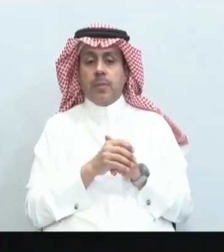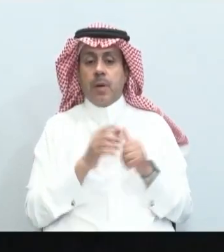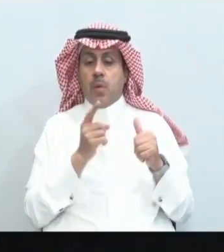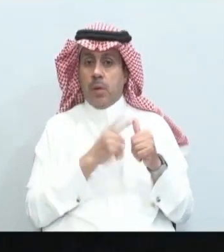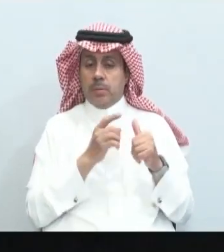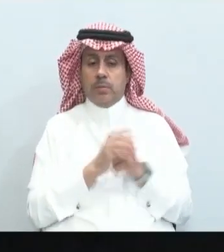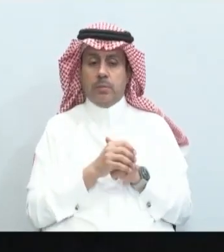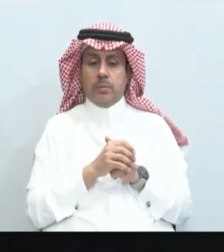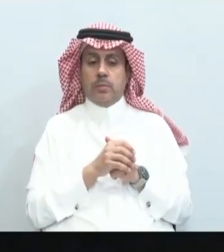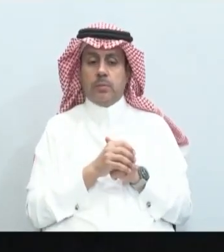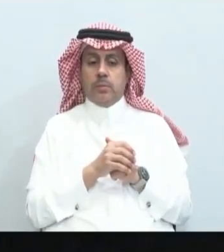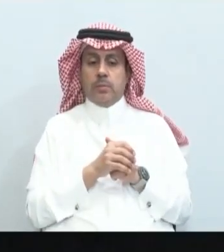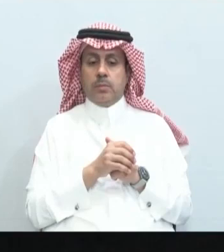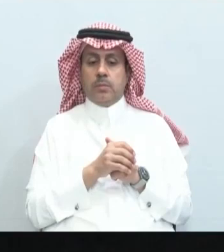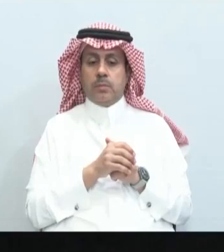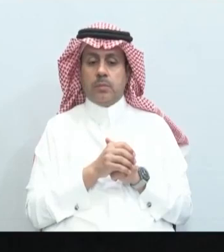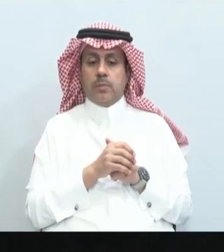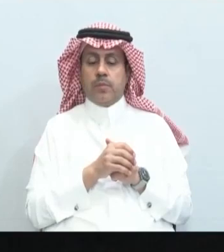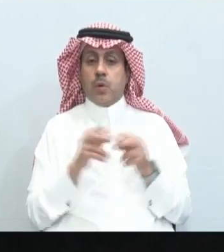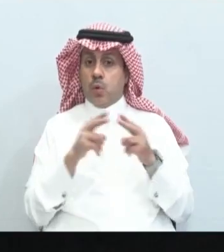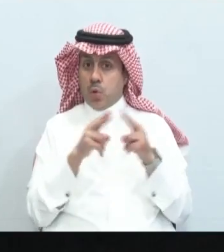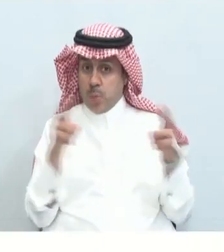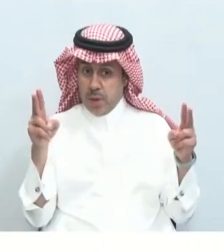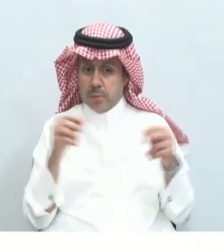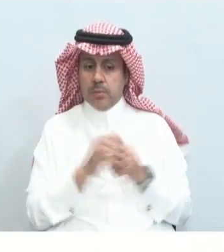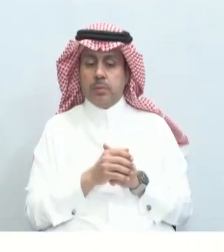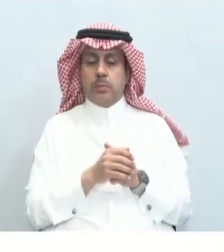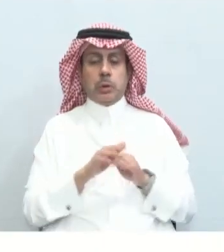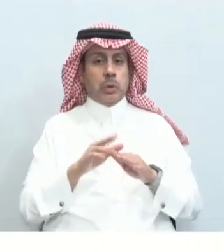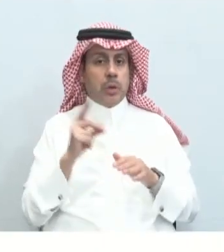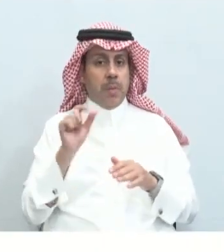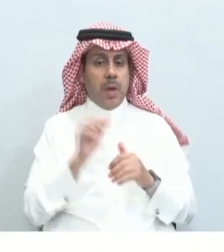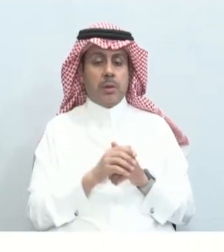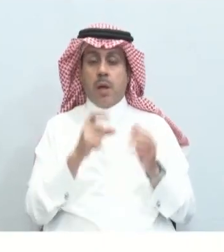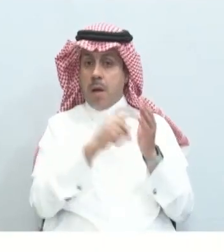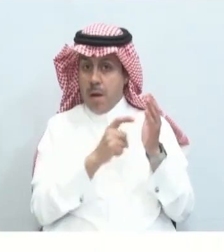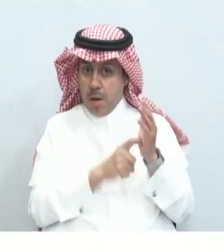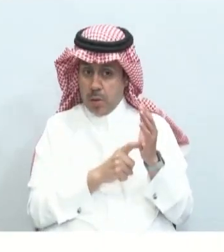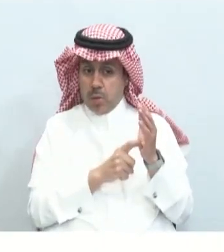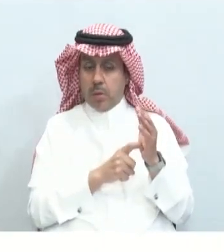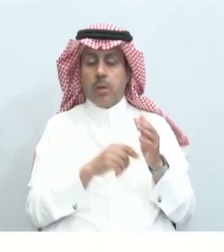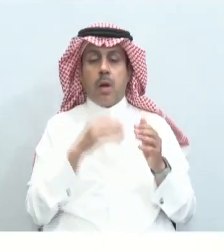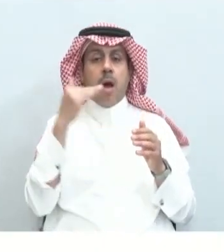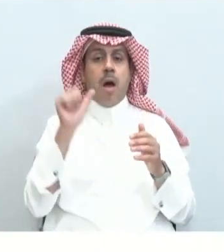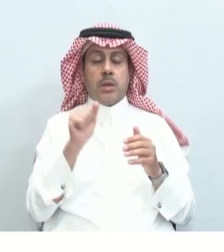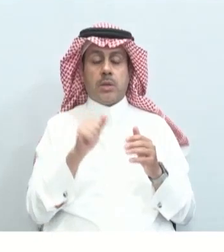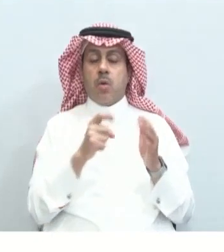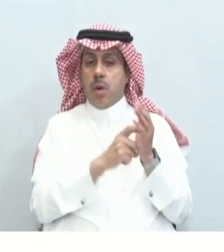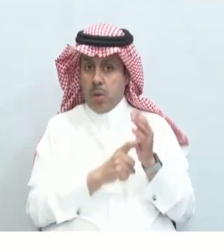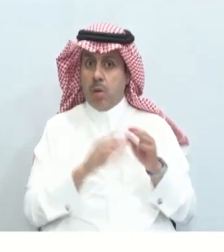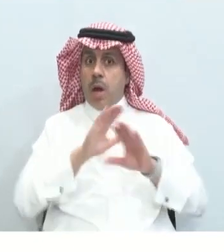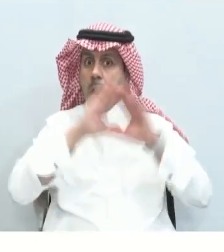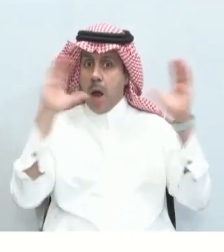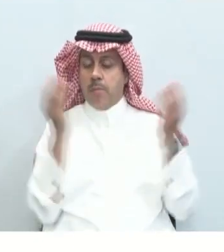ان تكون قادرا على ان تبين طبيعه القانون الخاص والقانون العام وايضا توضح